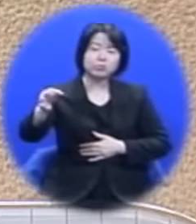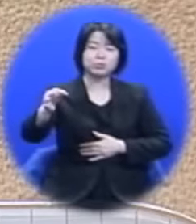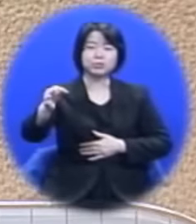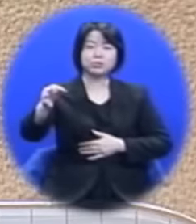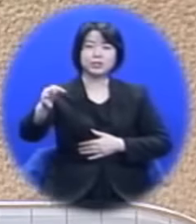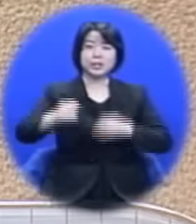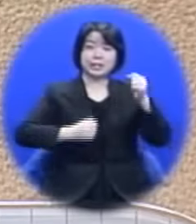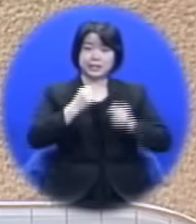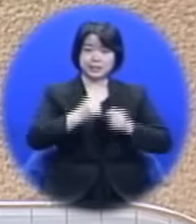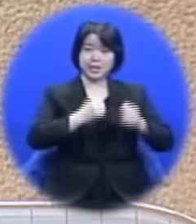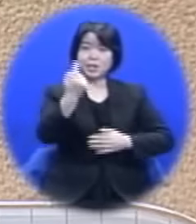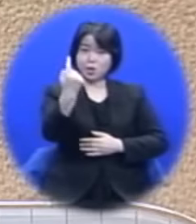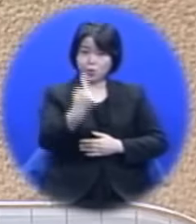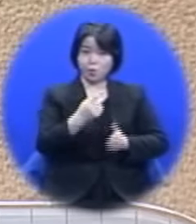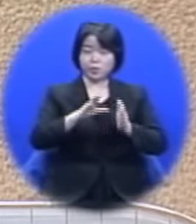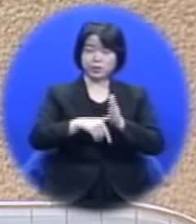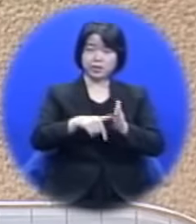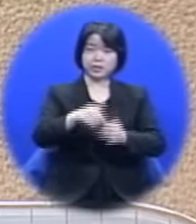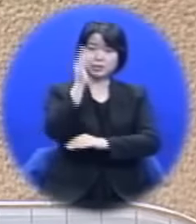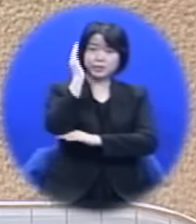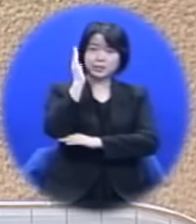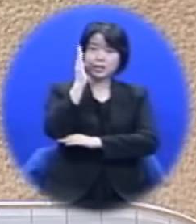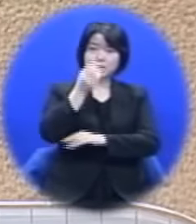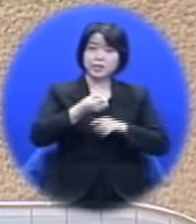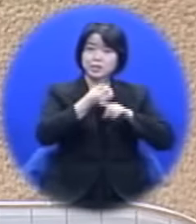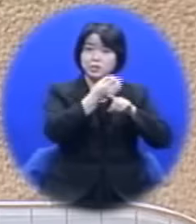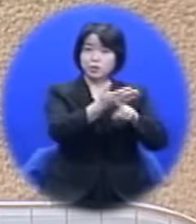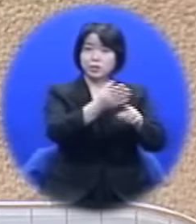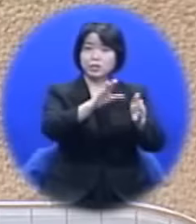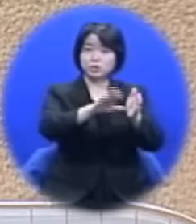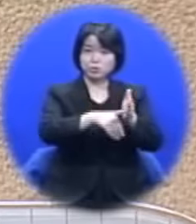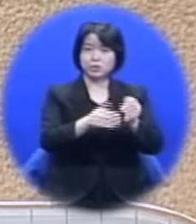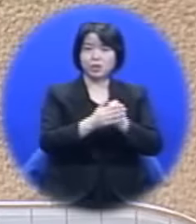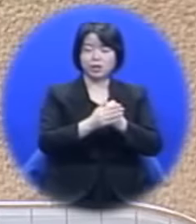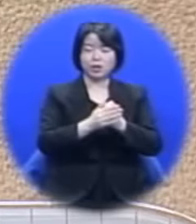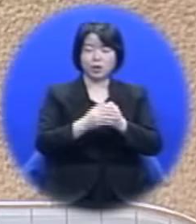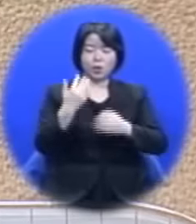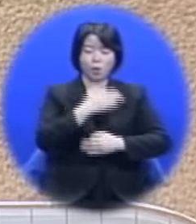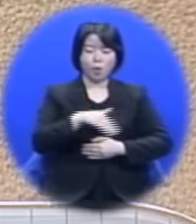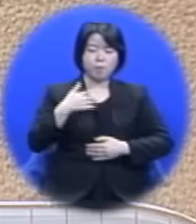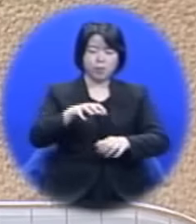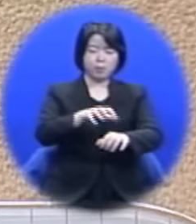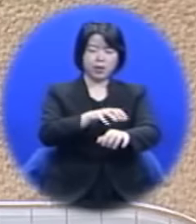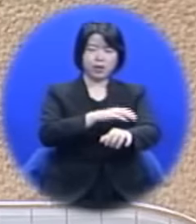지르면서 달려올 때 그 이야기를 하시는데 전율이